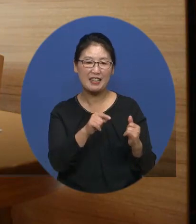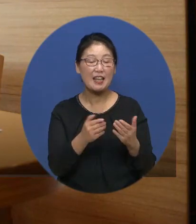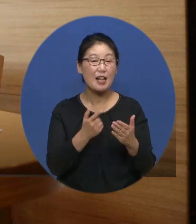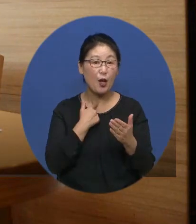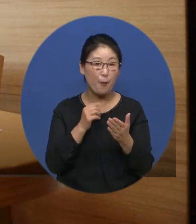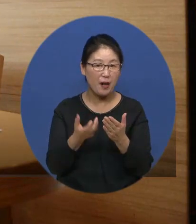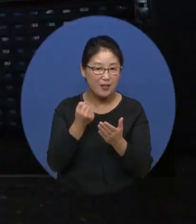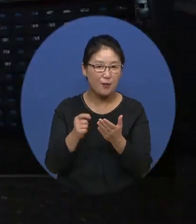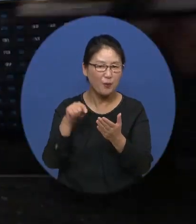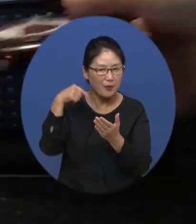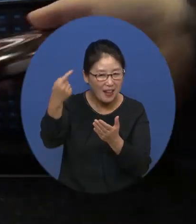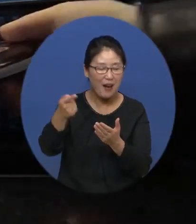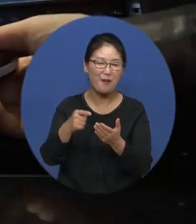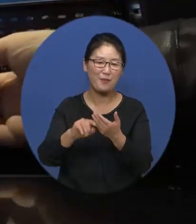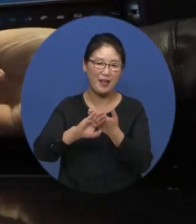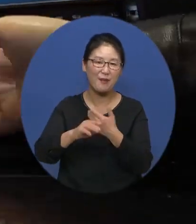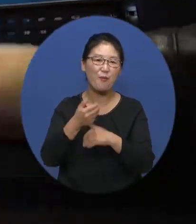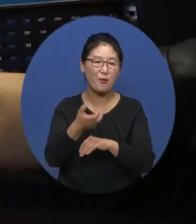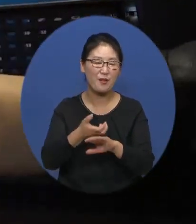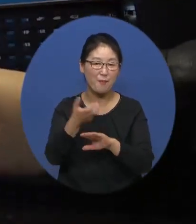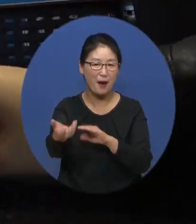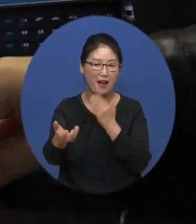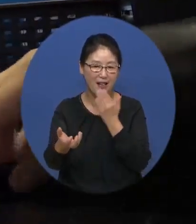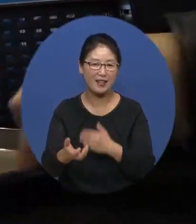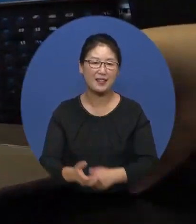곳이라고 생각합니다.